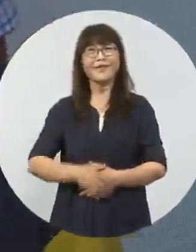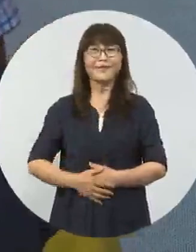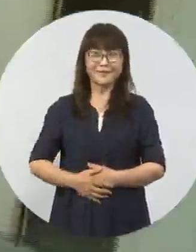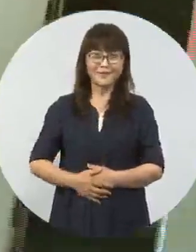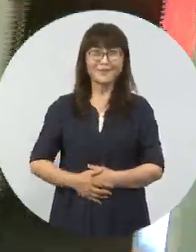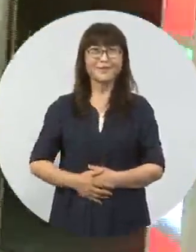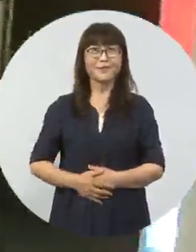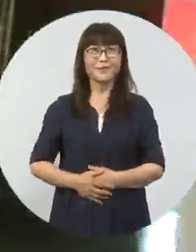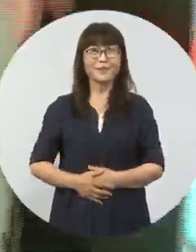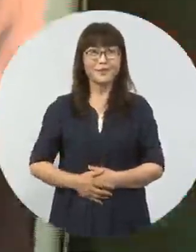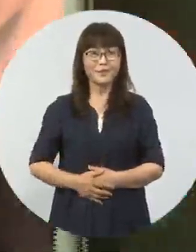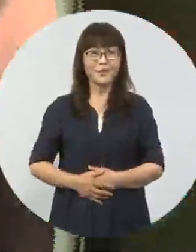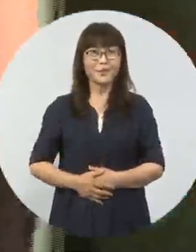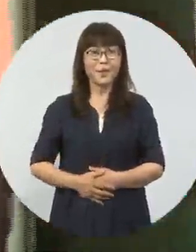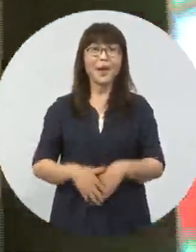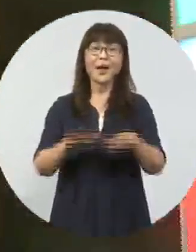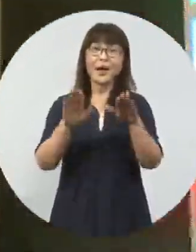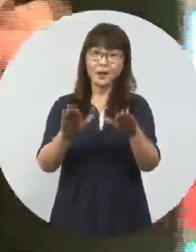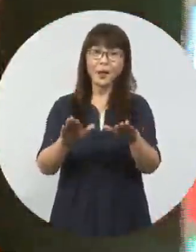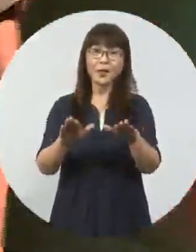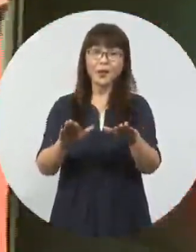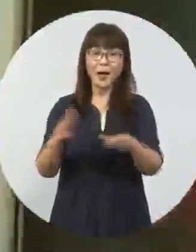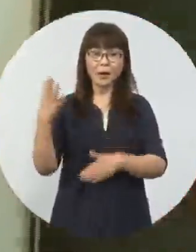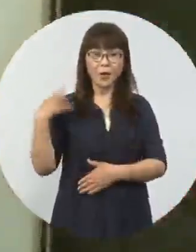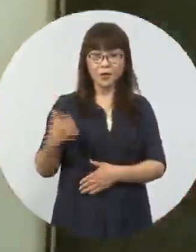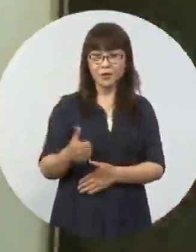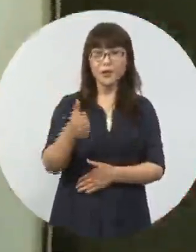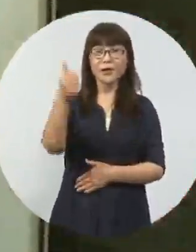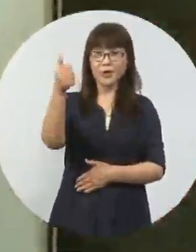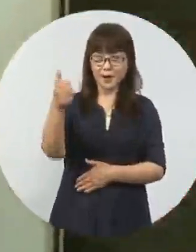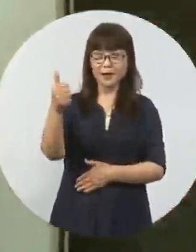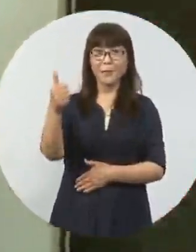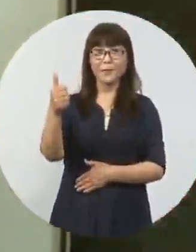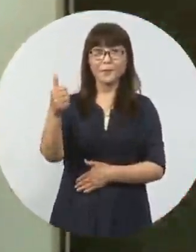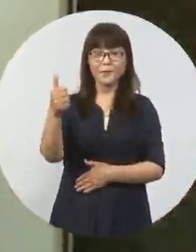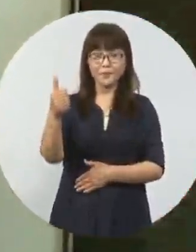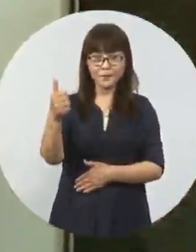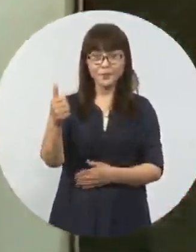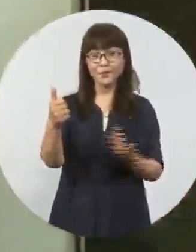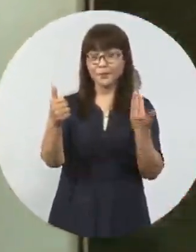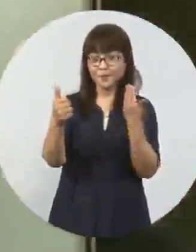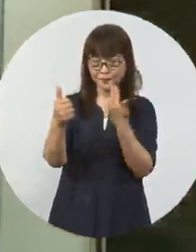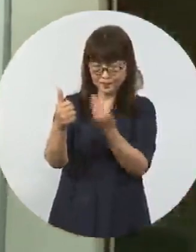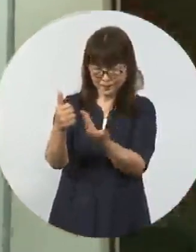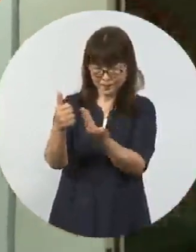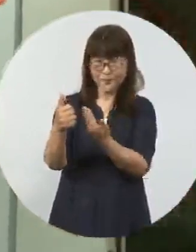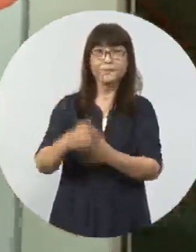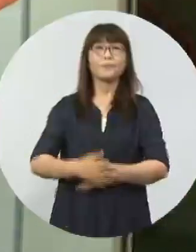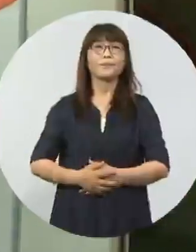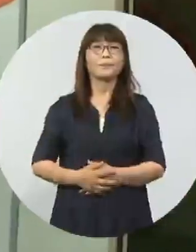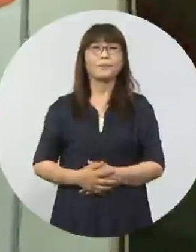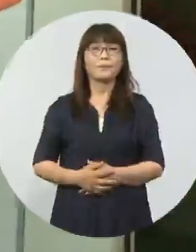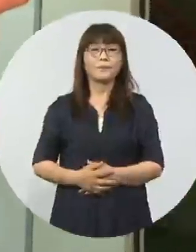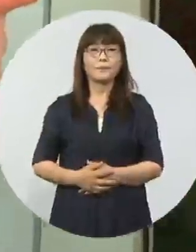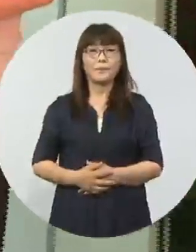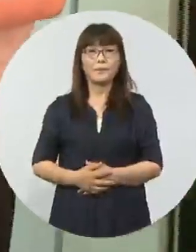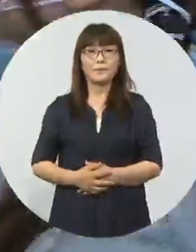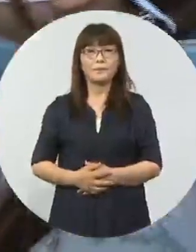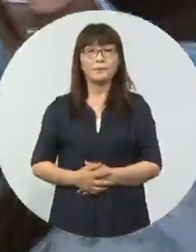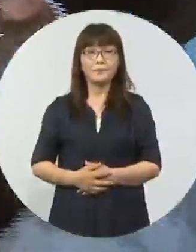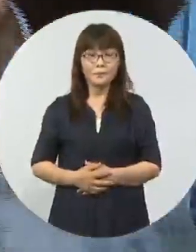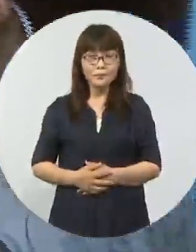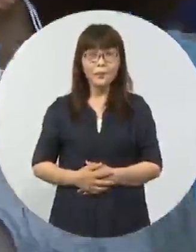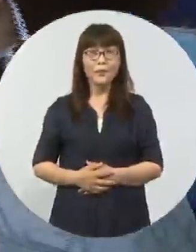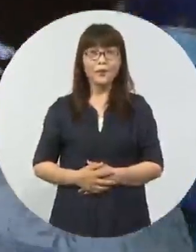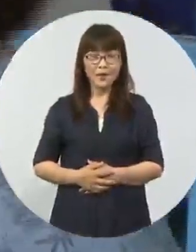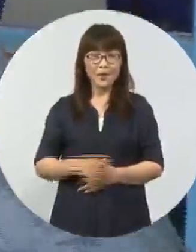。 今回イベントを主催した市民シアターの角田さんに改めてお話を聞きました。